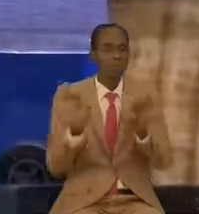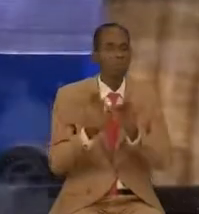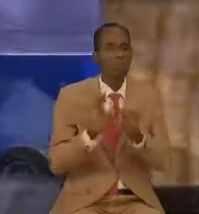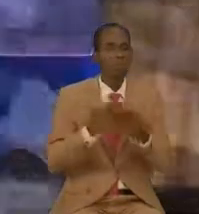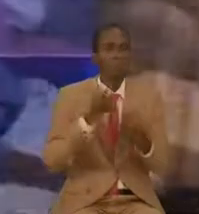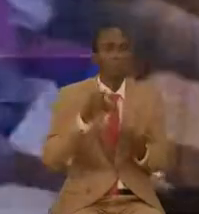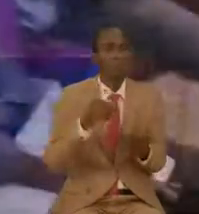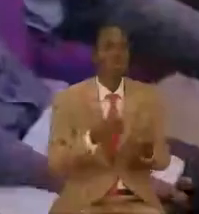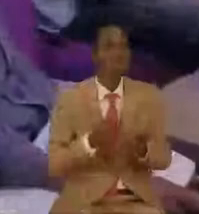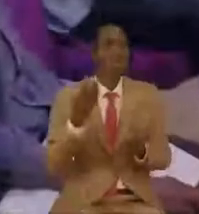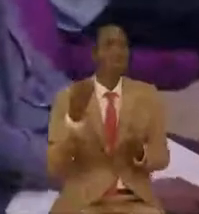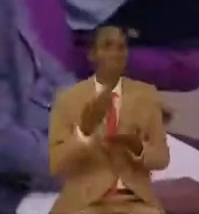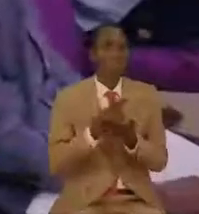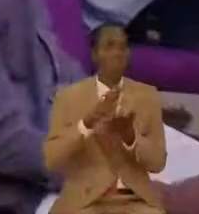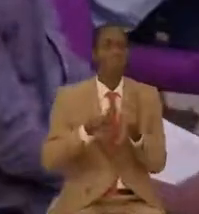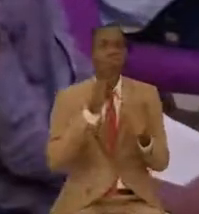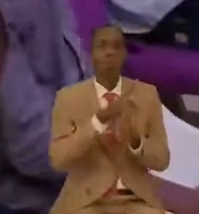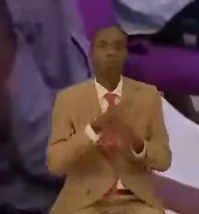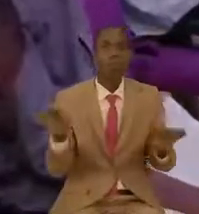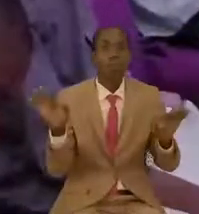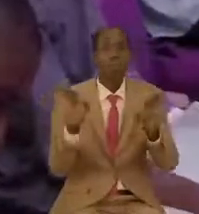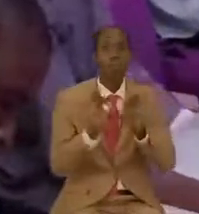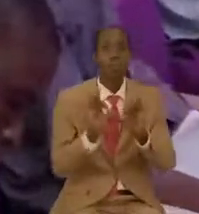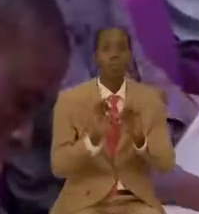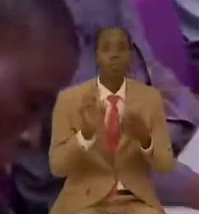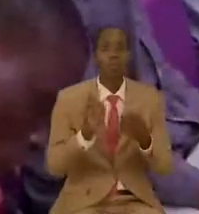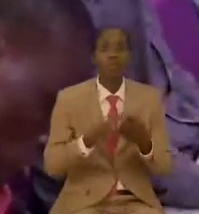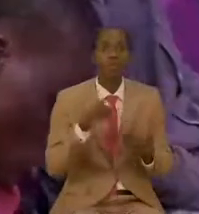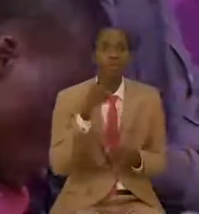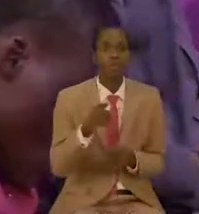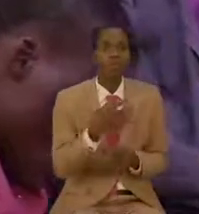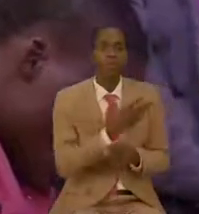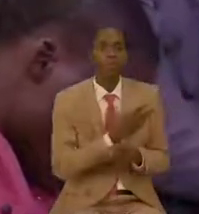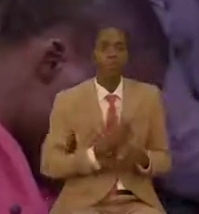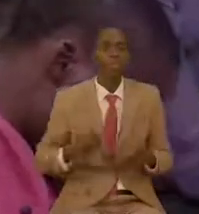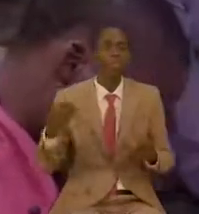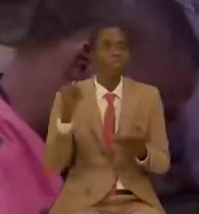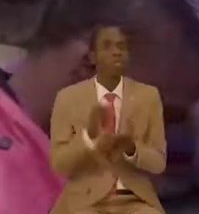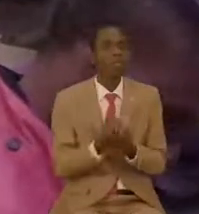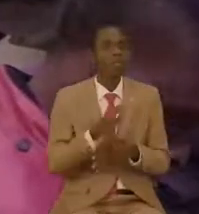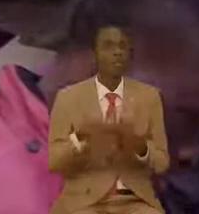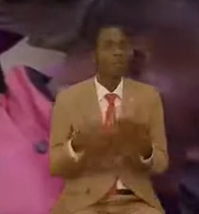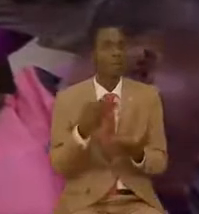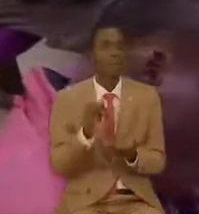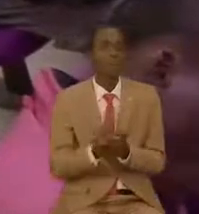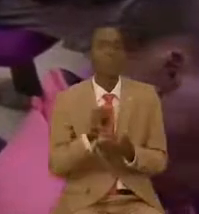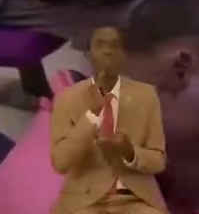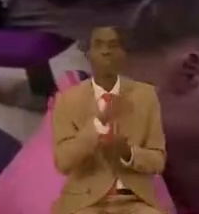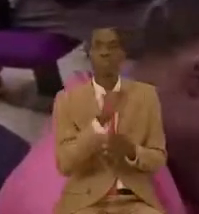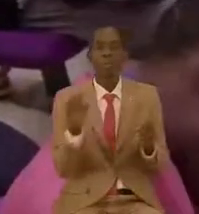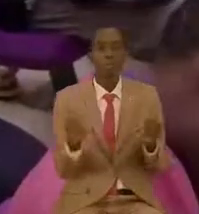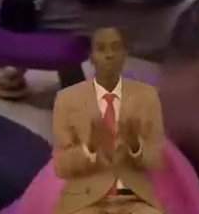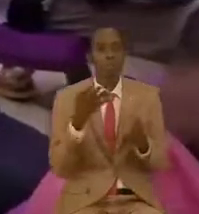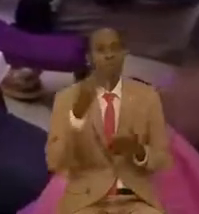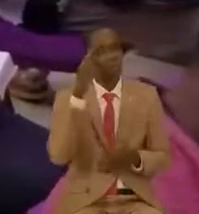la sainteté n'a plus de valeur pour vous. Et il y a plusieurs demeures dans la maison de mon Père. Cela n'est plus disponible pour